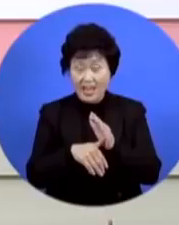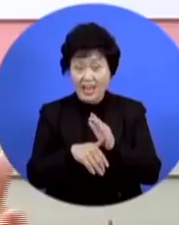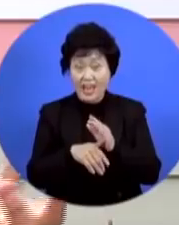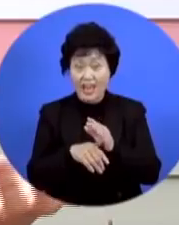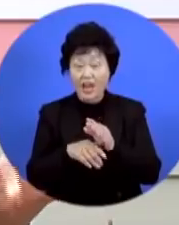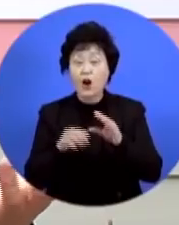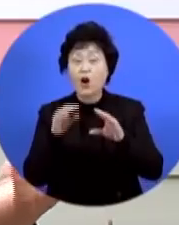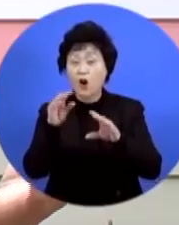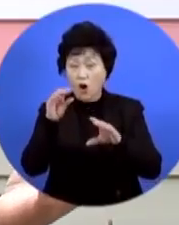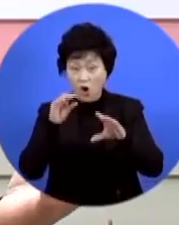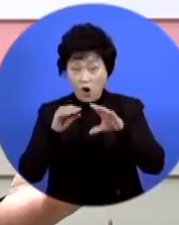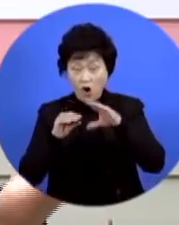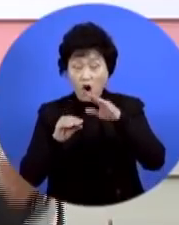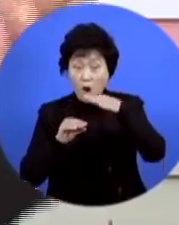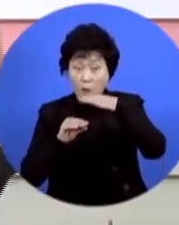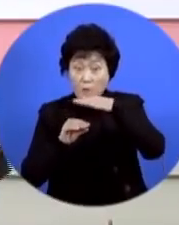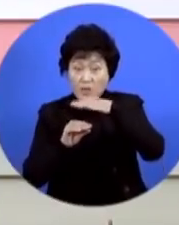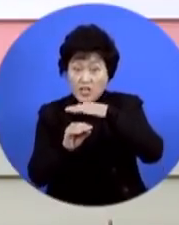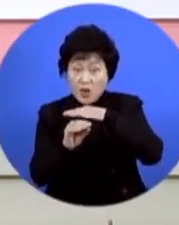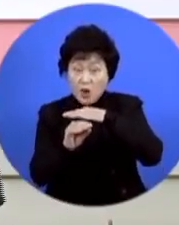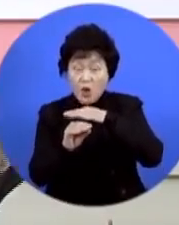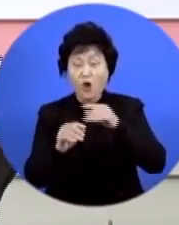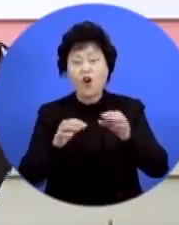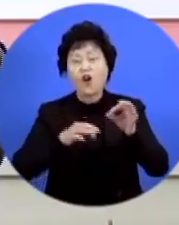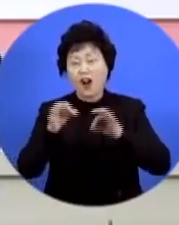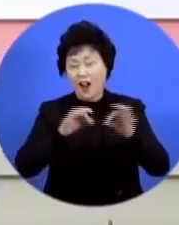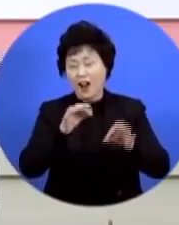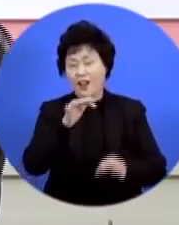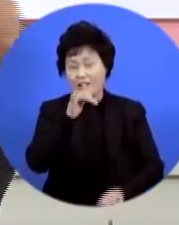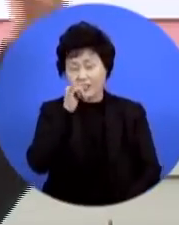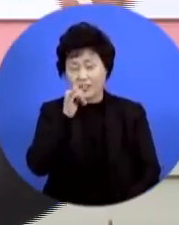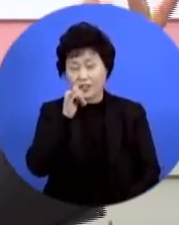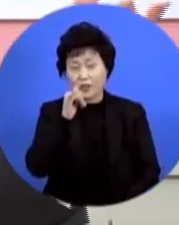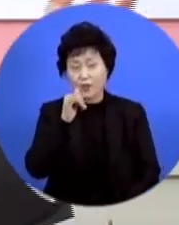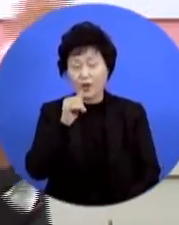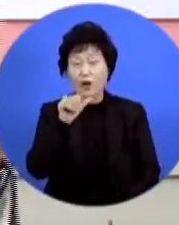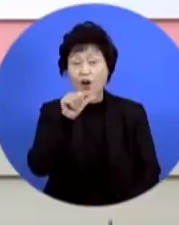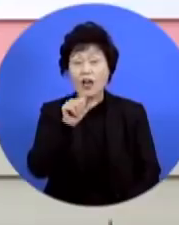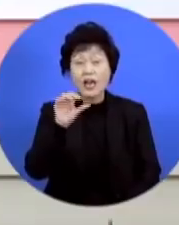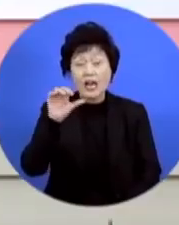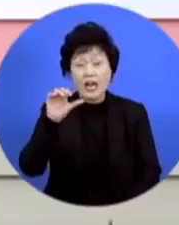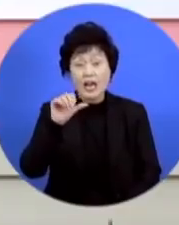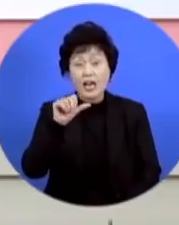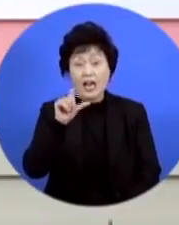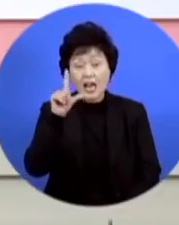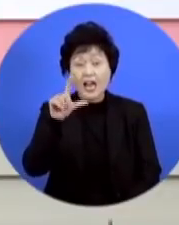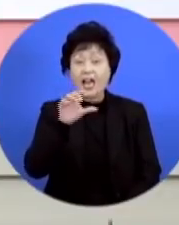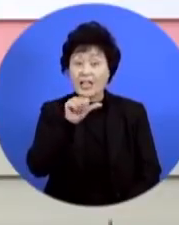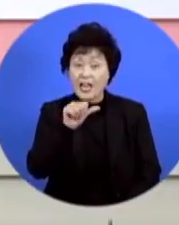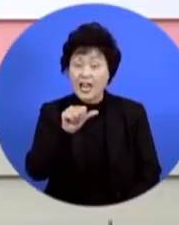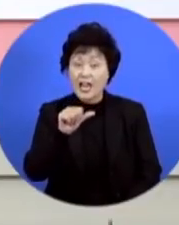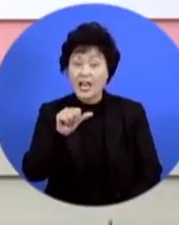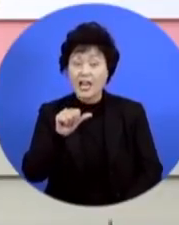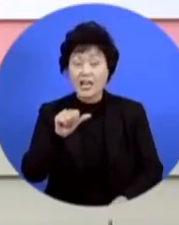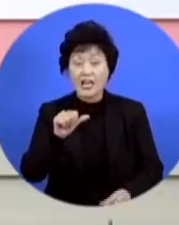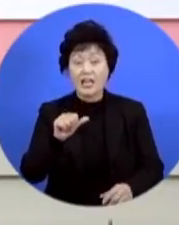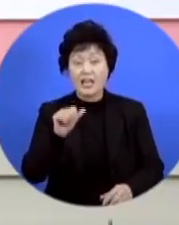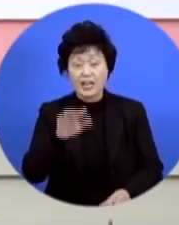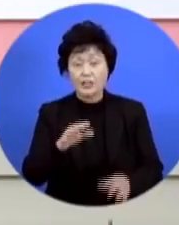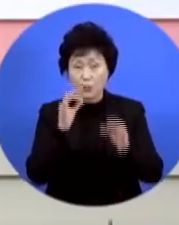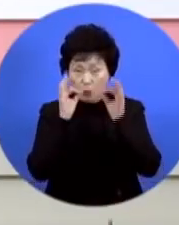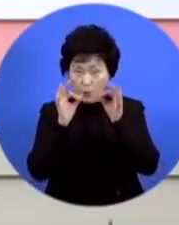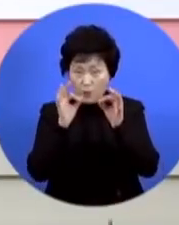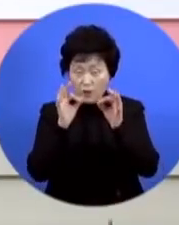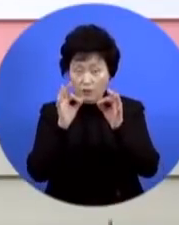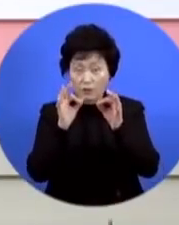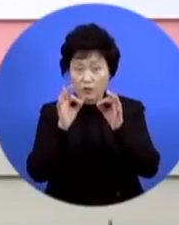예. 한국 드라마 비디오가 작으면은 LA 교포 사회에서 많이 보는 거예요. 그쵸? 그러니까 다 1.5세들이 다 비디오로 한국말 공부를